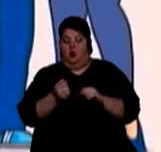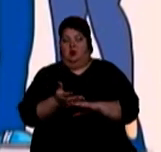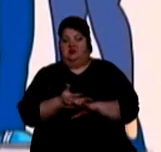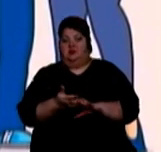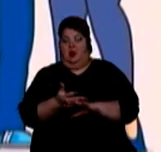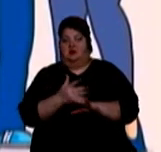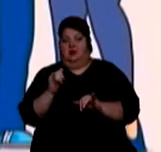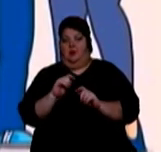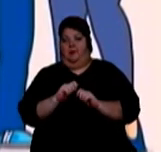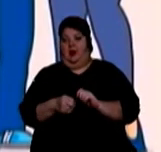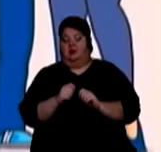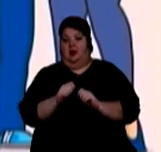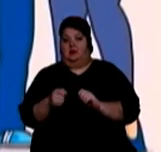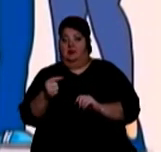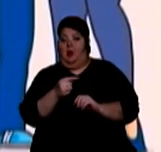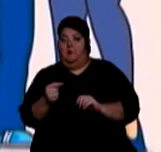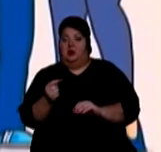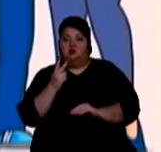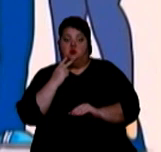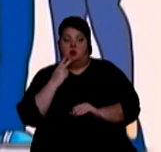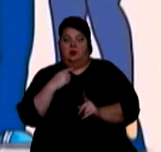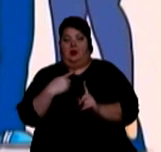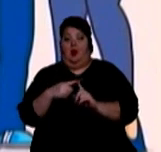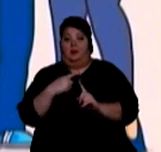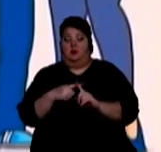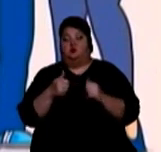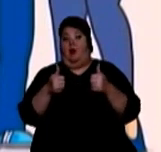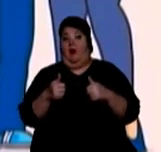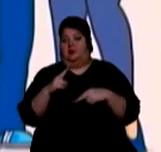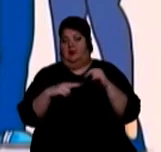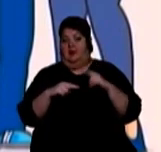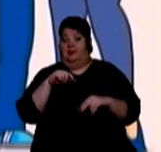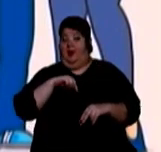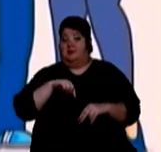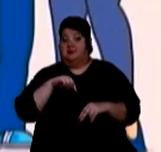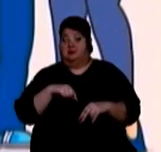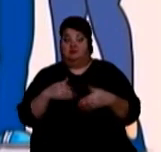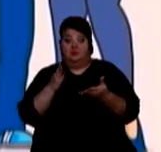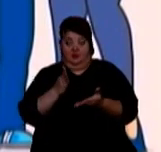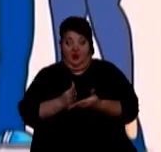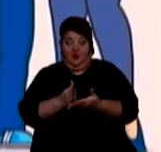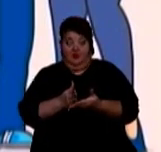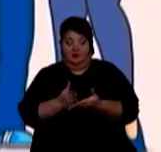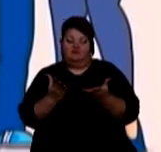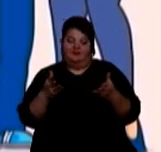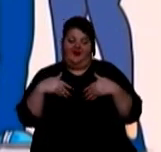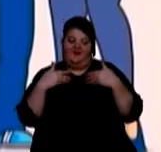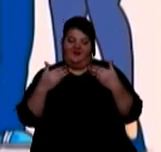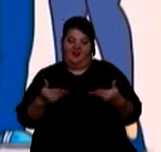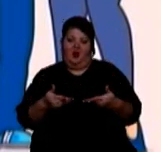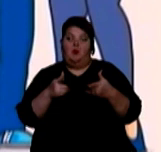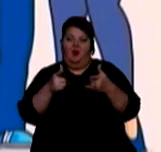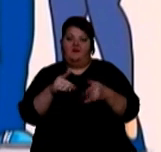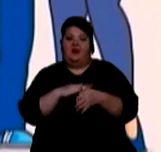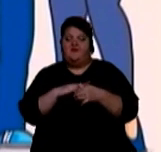смаженого, бананів. Мінус куріння, плюс гарний настрій. Є? Вітаємо!